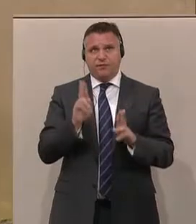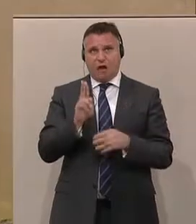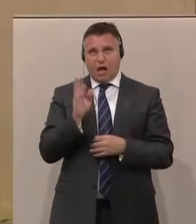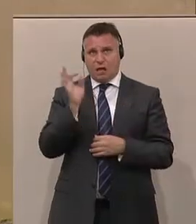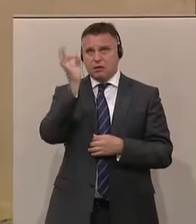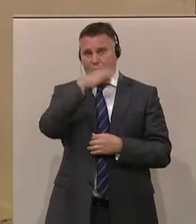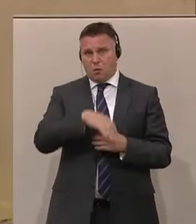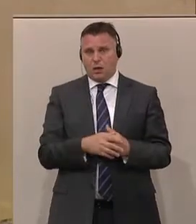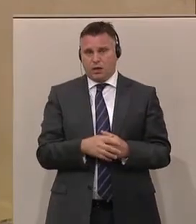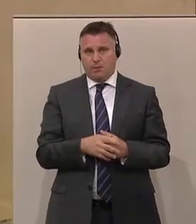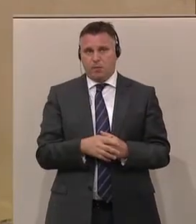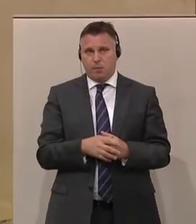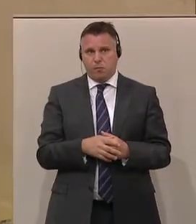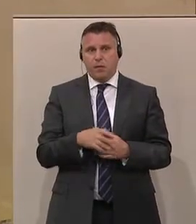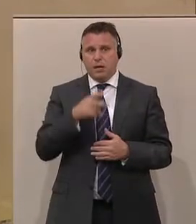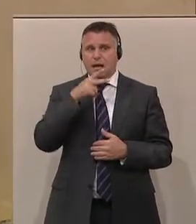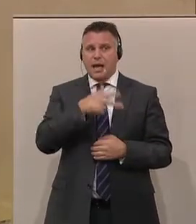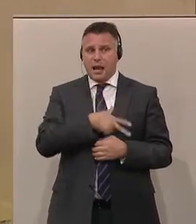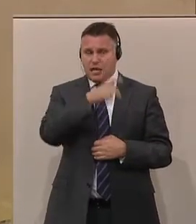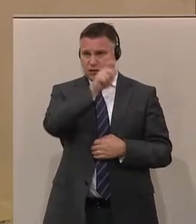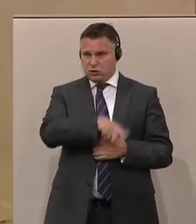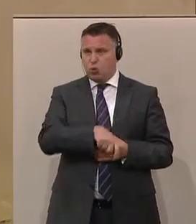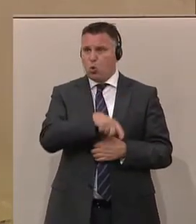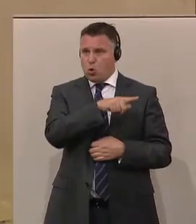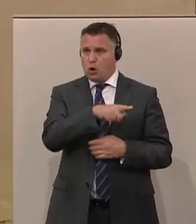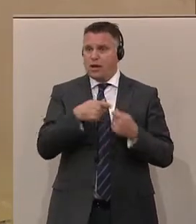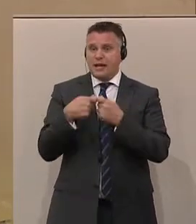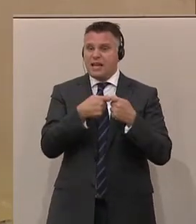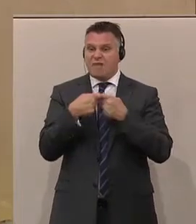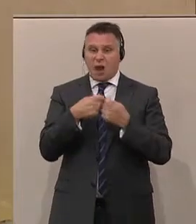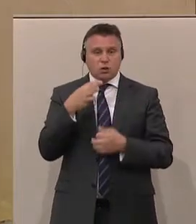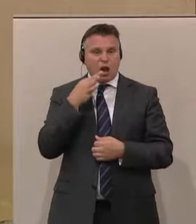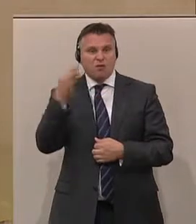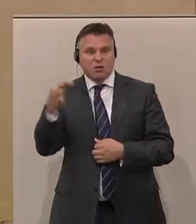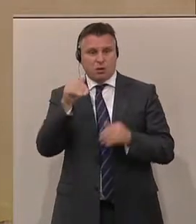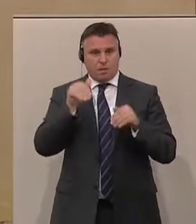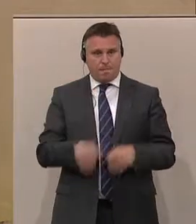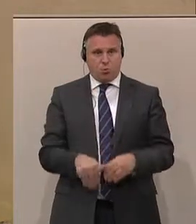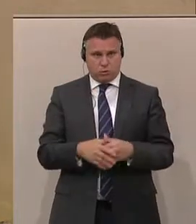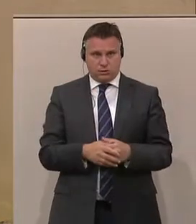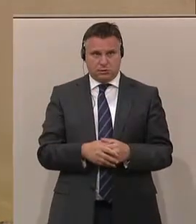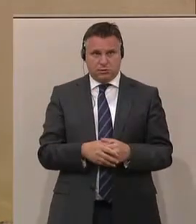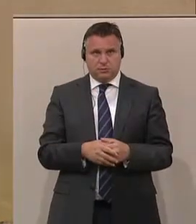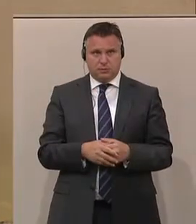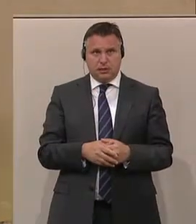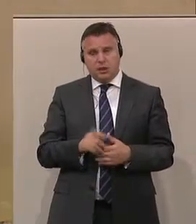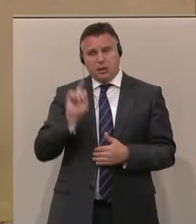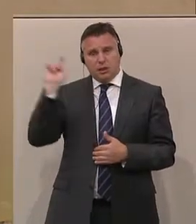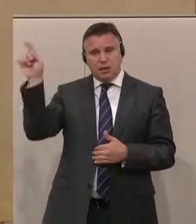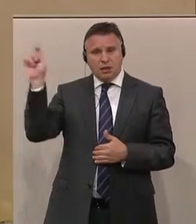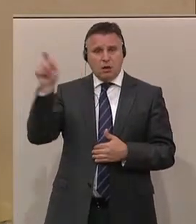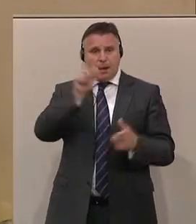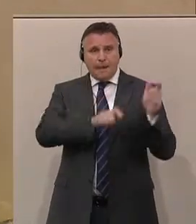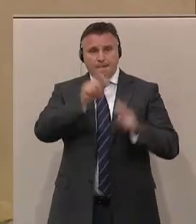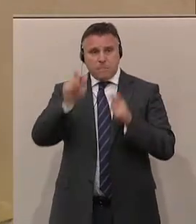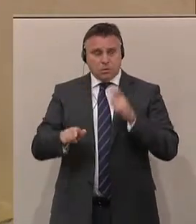das Allertraurigste ist, dass die SPÖ sich einspannen lässt von der Gewerkschaft, dass es da draußen Menschen gibt, die